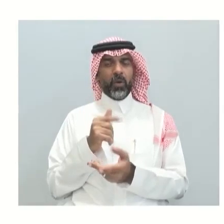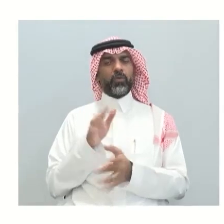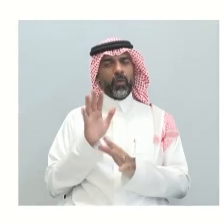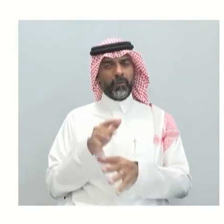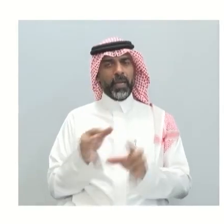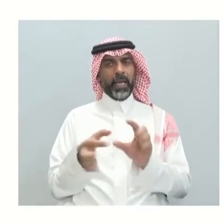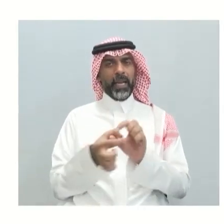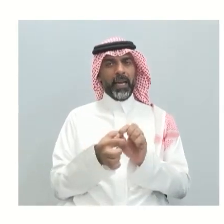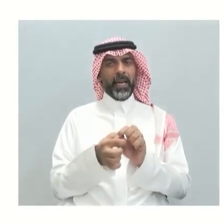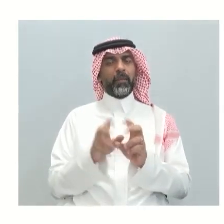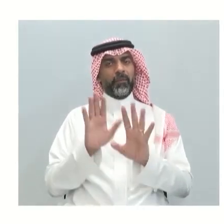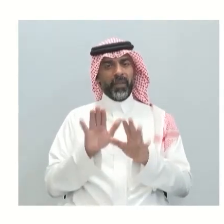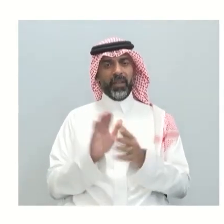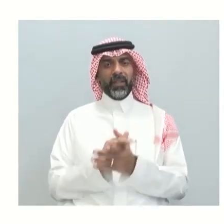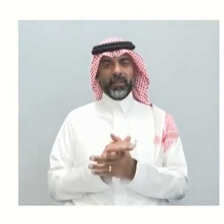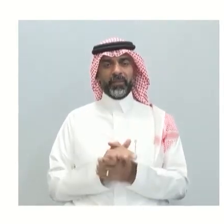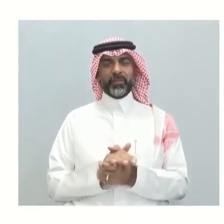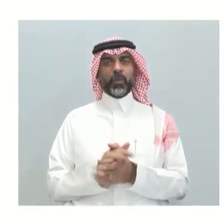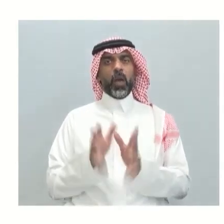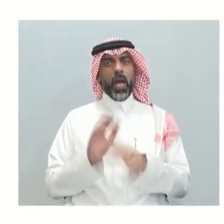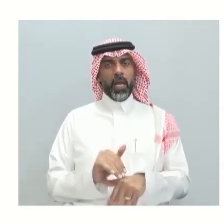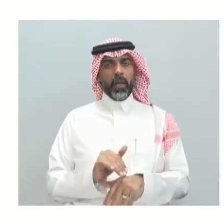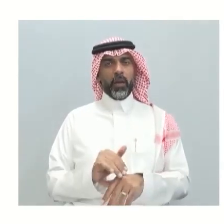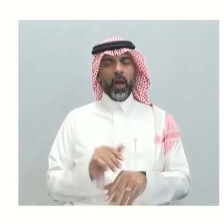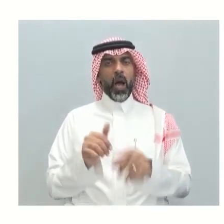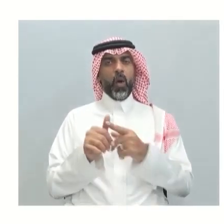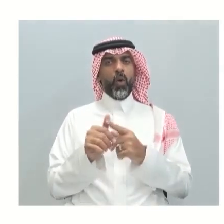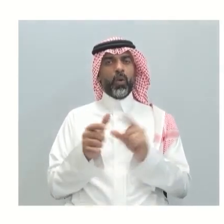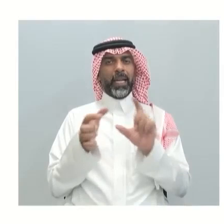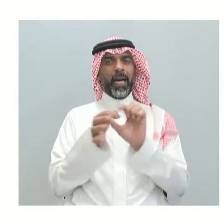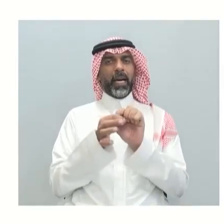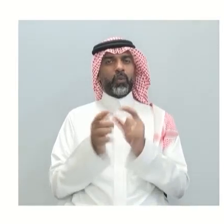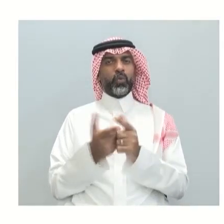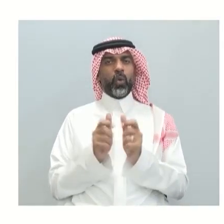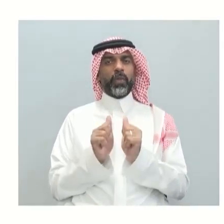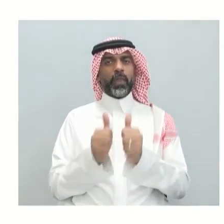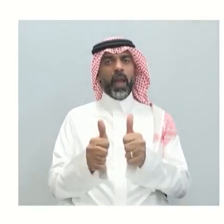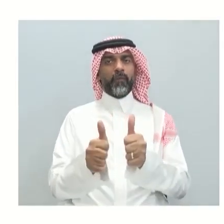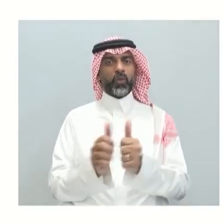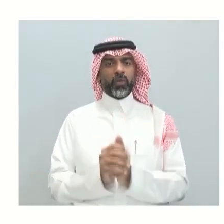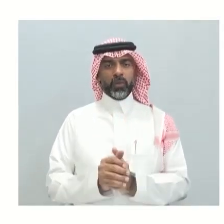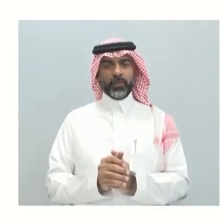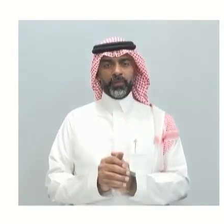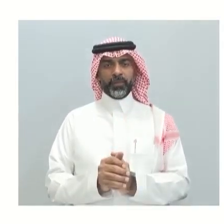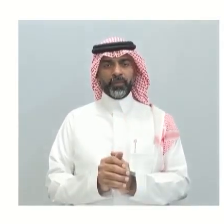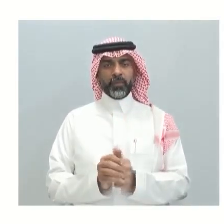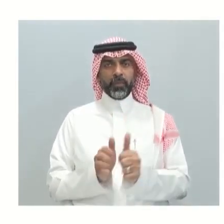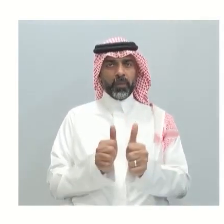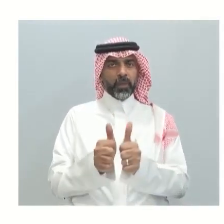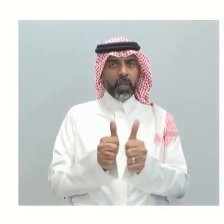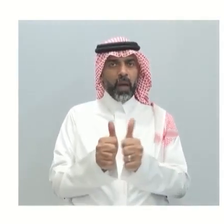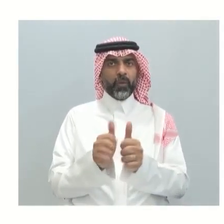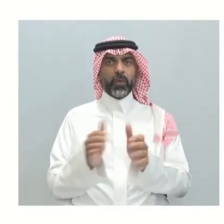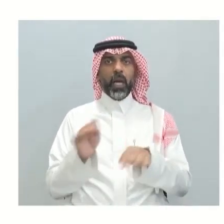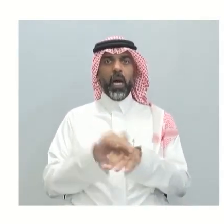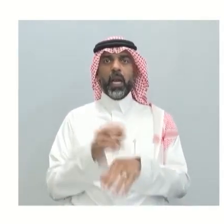علاقات تظهر ما بين المخلوقات الحيه ظهر معنا في اولى العلاقات وهي علاقه التنافس وذكرنا بان للتنافس صور